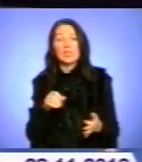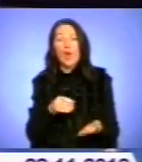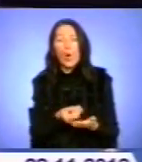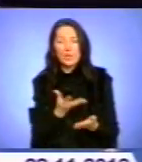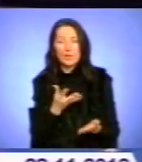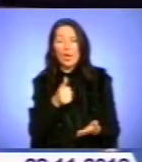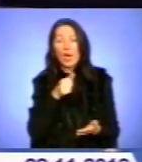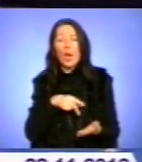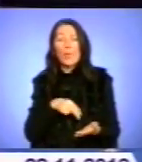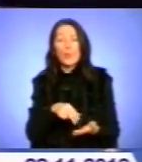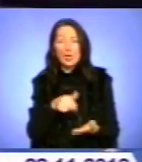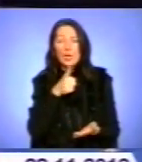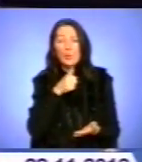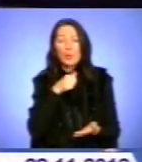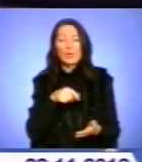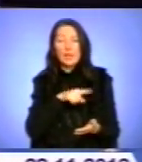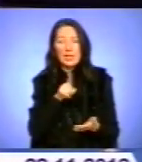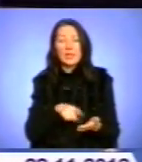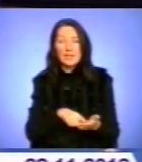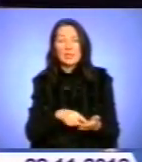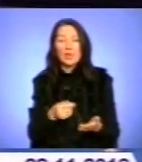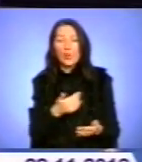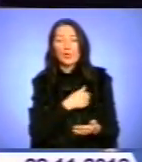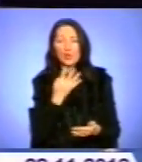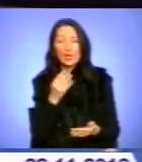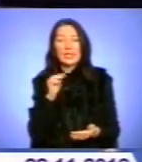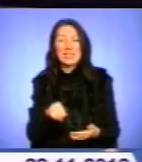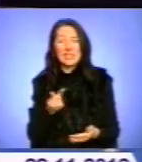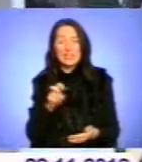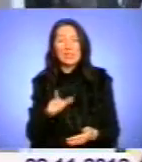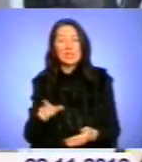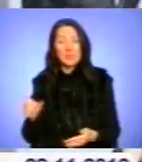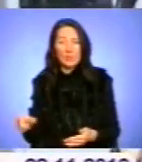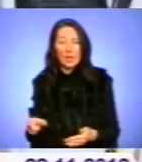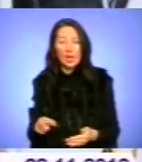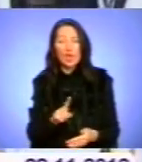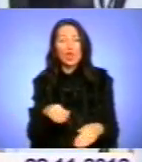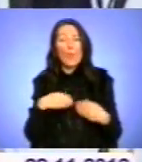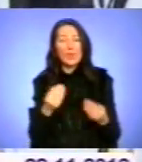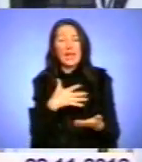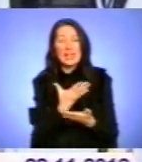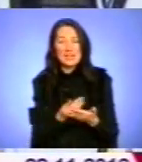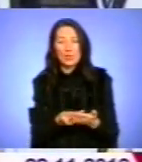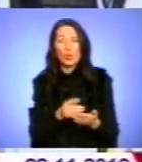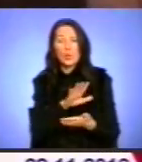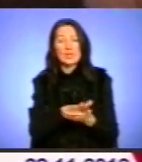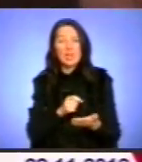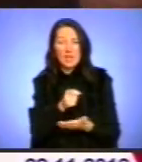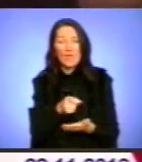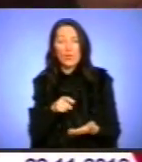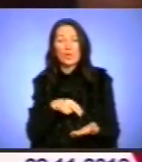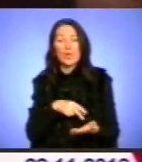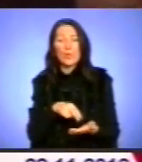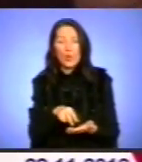тести в Тернопільській області зголосилося 4200 осіб. Деталі у сюжеті. Щоб подати свою заявку на проходження пробного